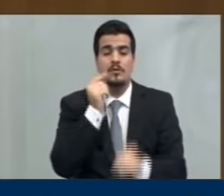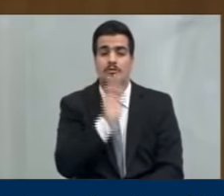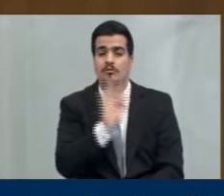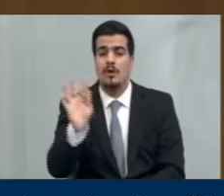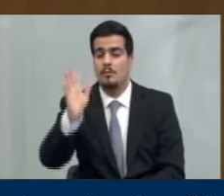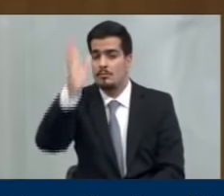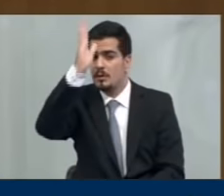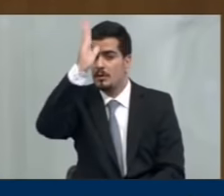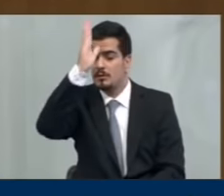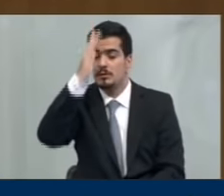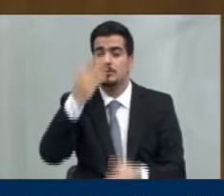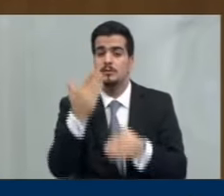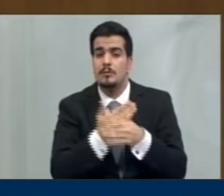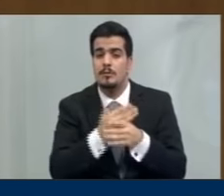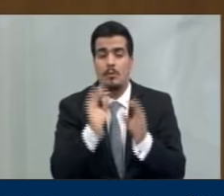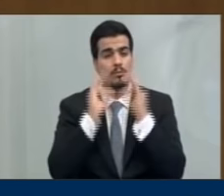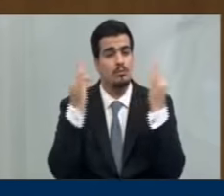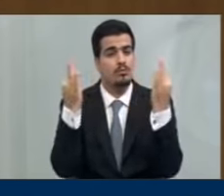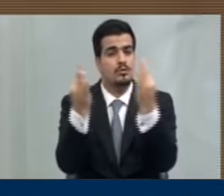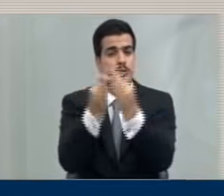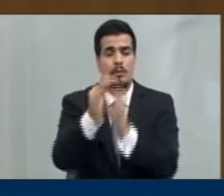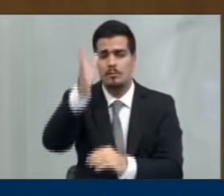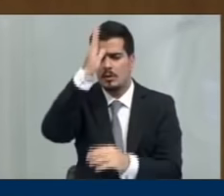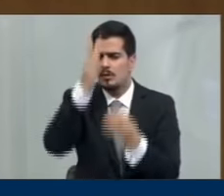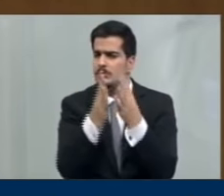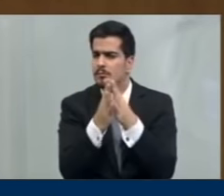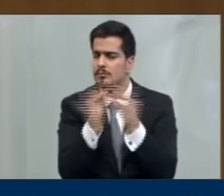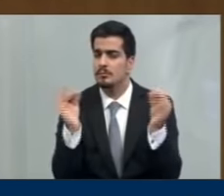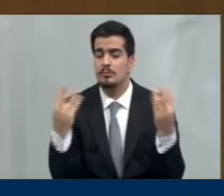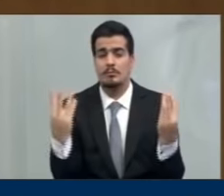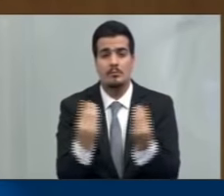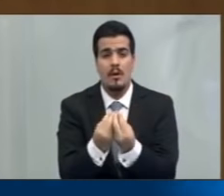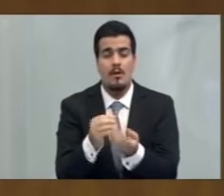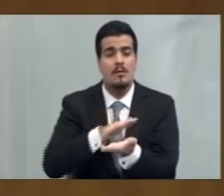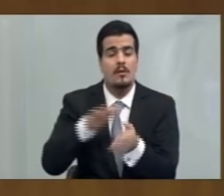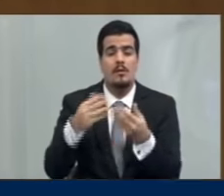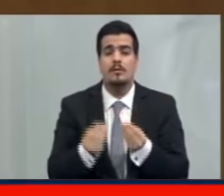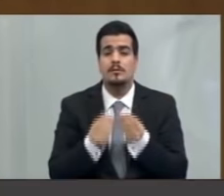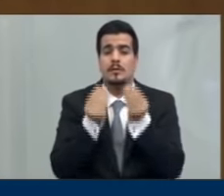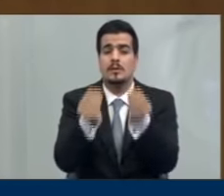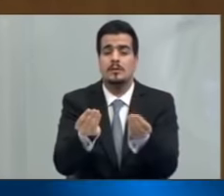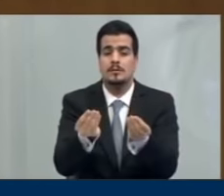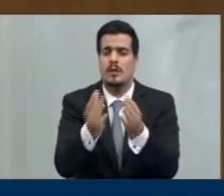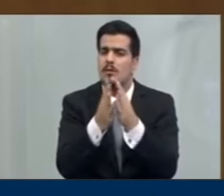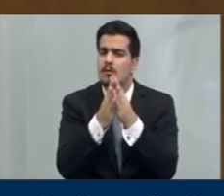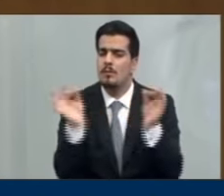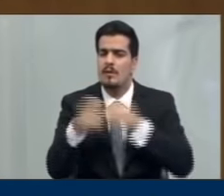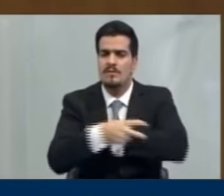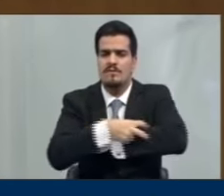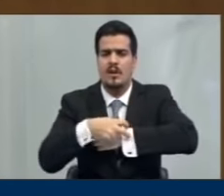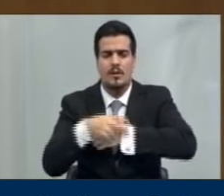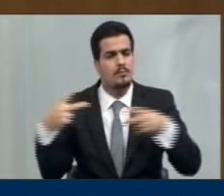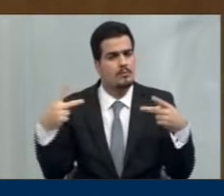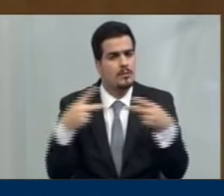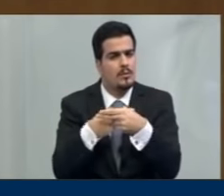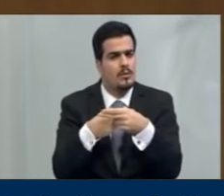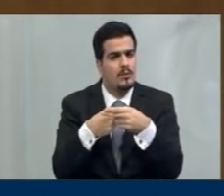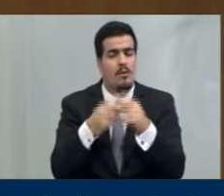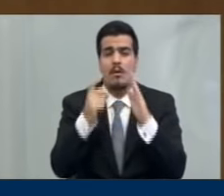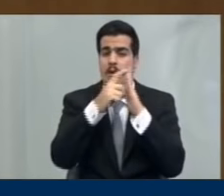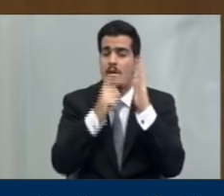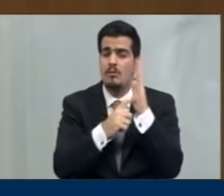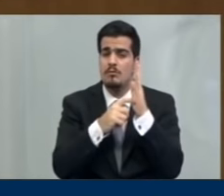في تعزيز قدرة المجتمع والبلاد والاستقرار وتقديم الخدمات والحد من الفقر وتعزيز سيادة